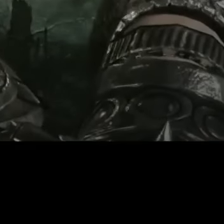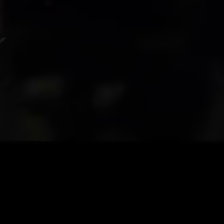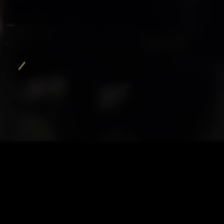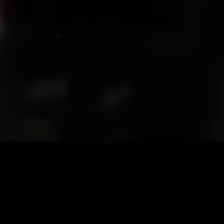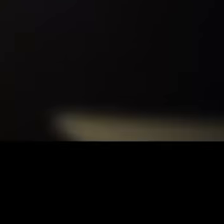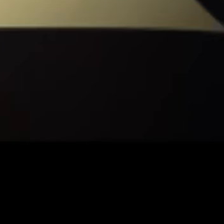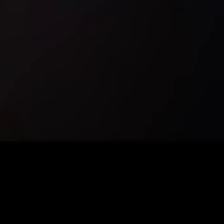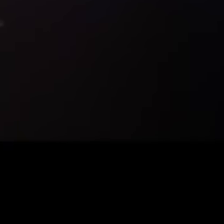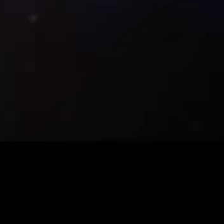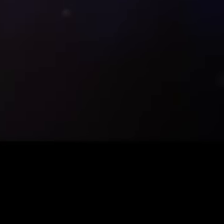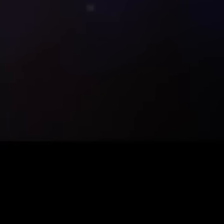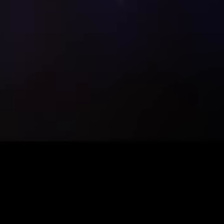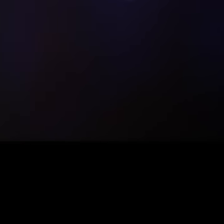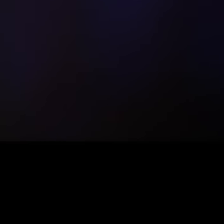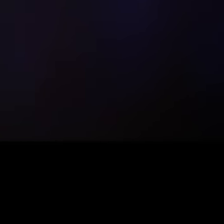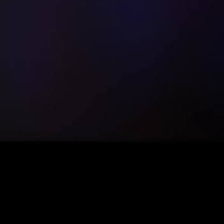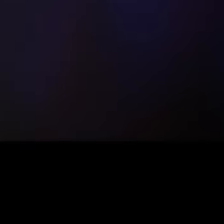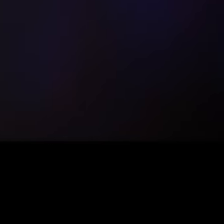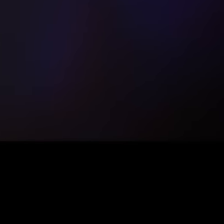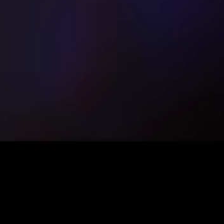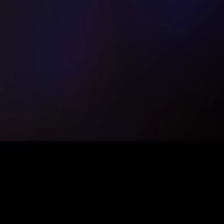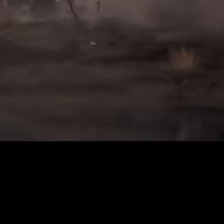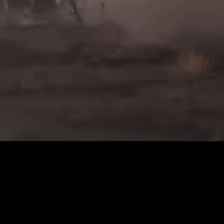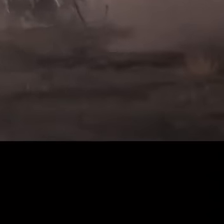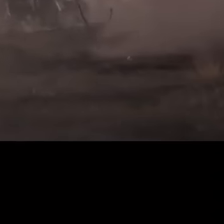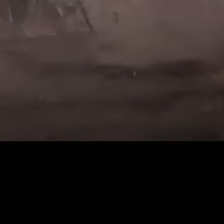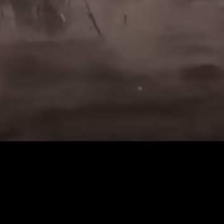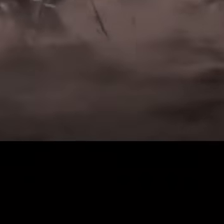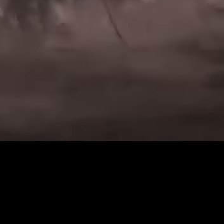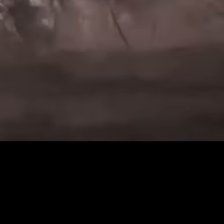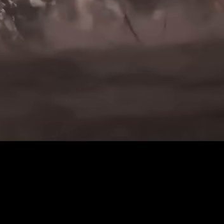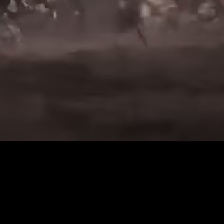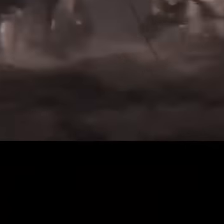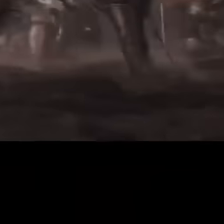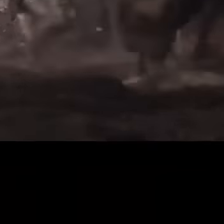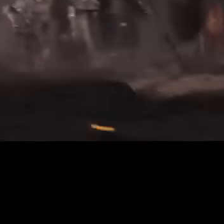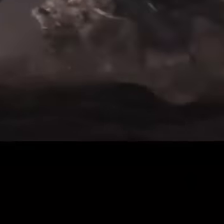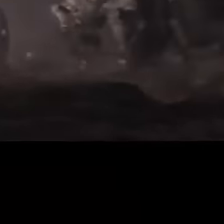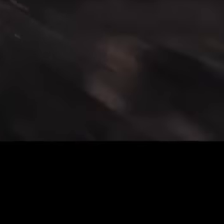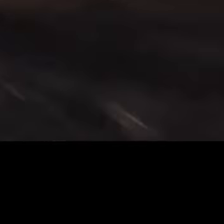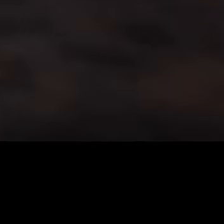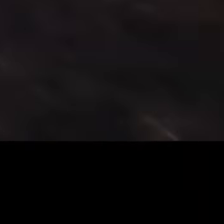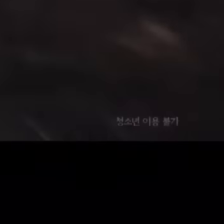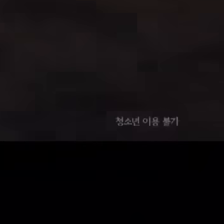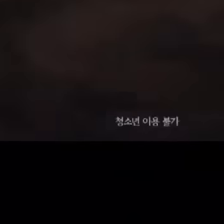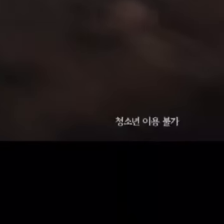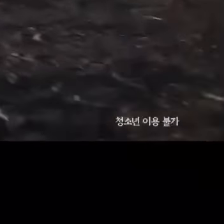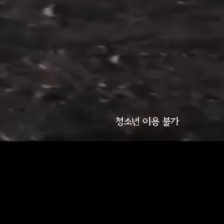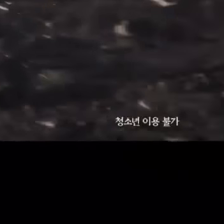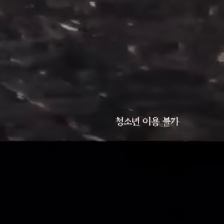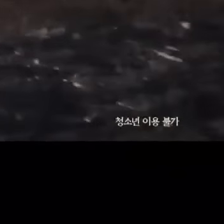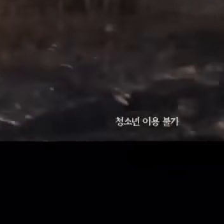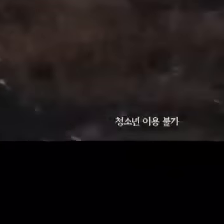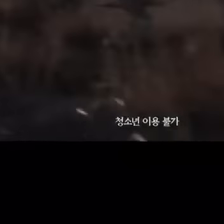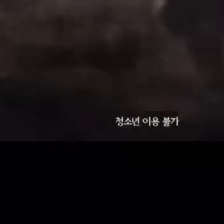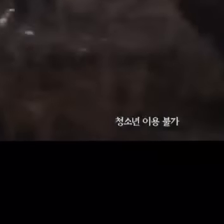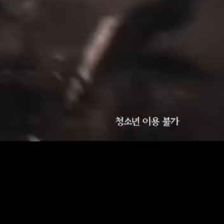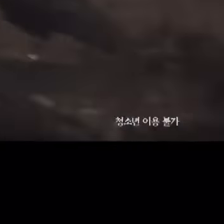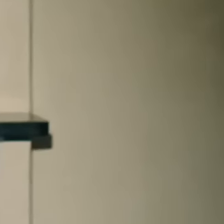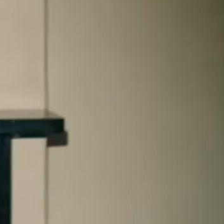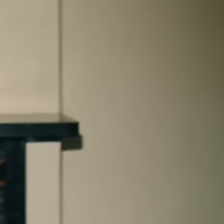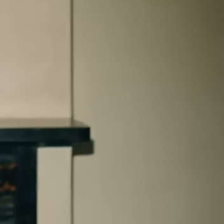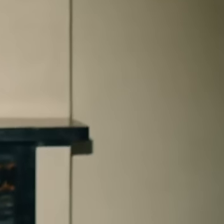자유, 권력. 당신은 어떤 로드인가? 세상의 패권을 거머쥘 자. 로드나인 사전 등록